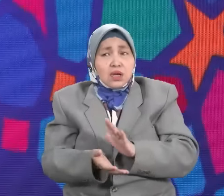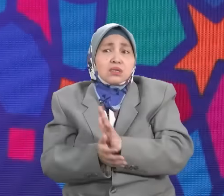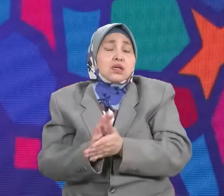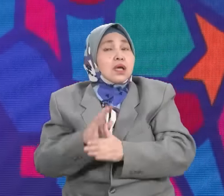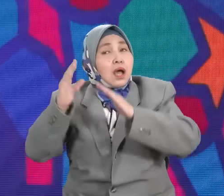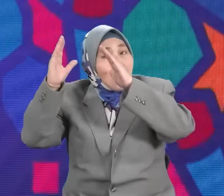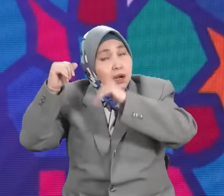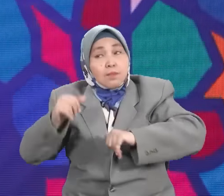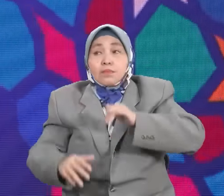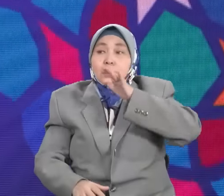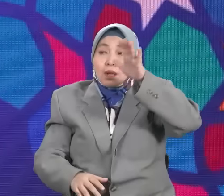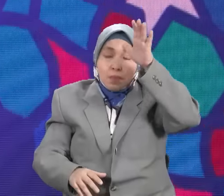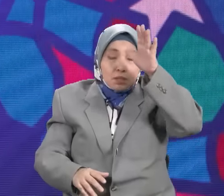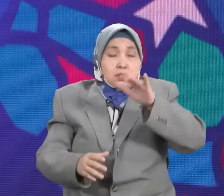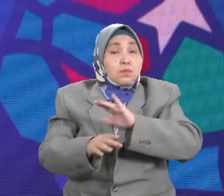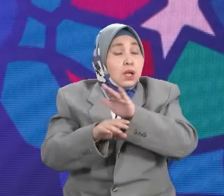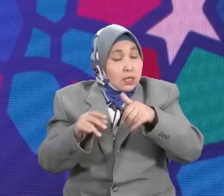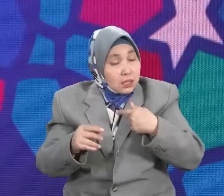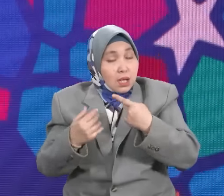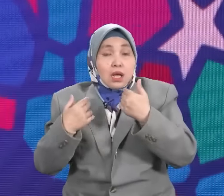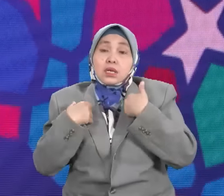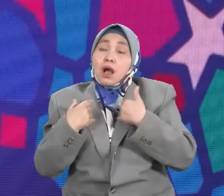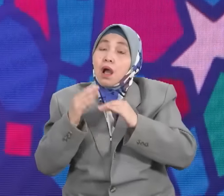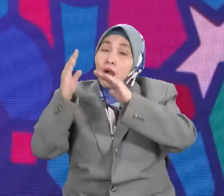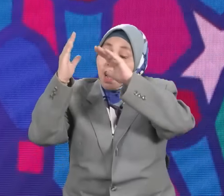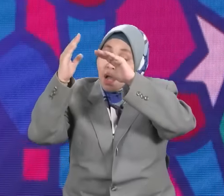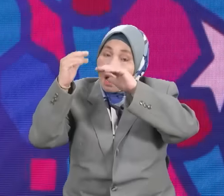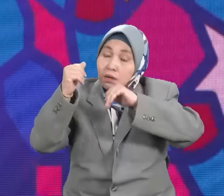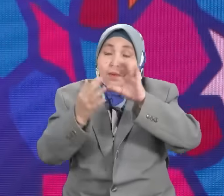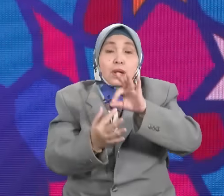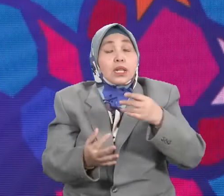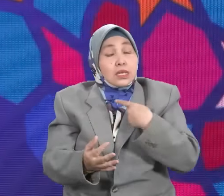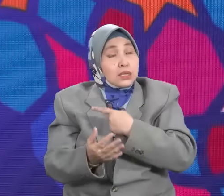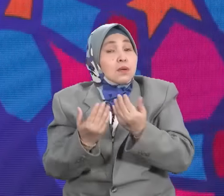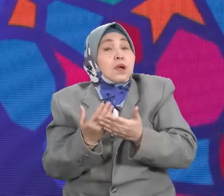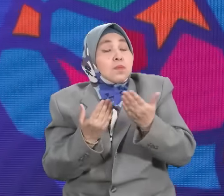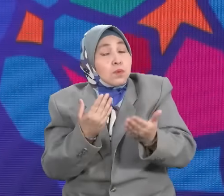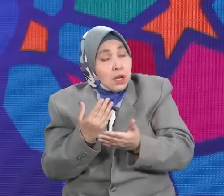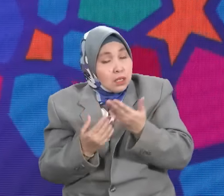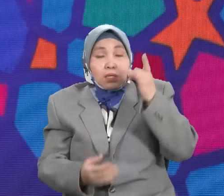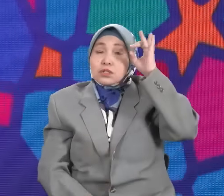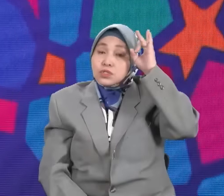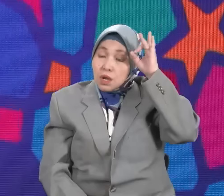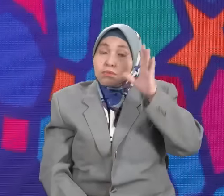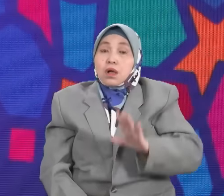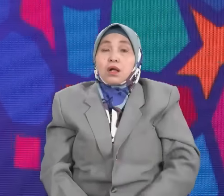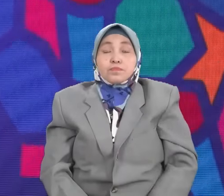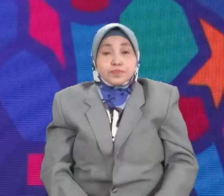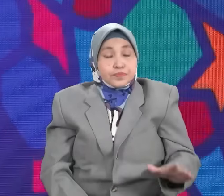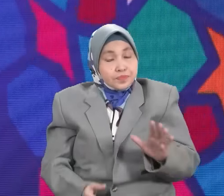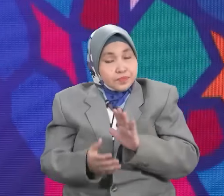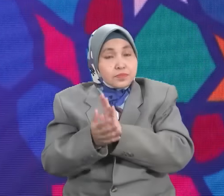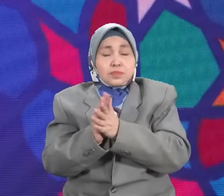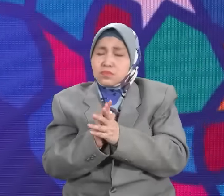banyak sekalian kita berada di majas Alquran menggembung pilih kita Allah permudahkan Insyaallah ta'ala seorang anak maka